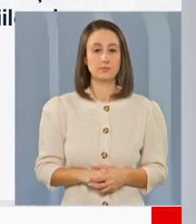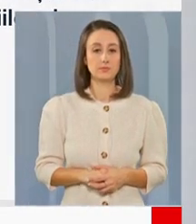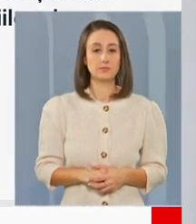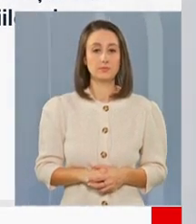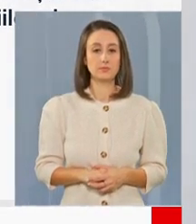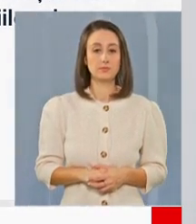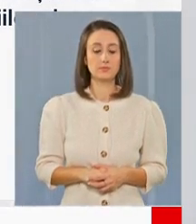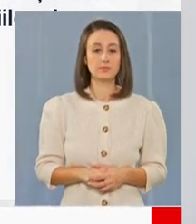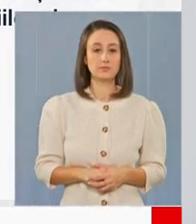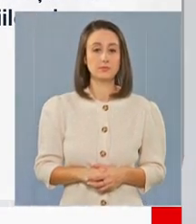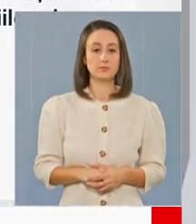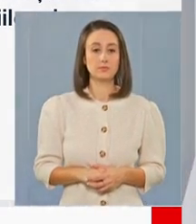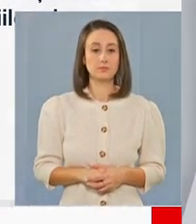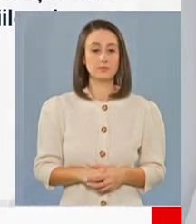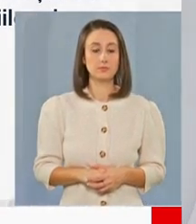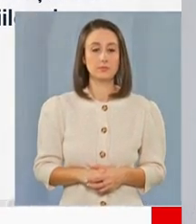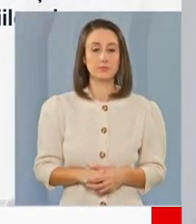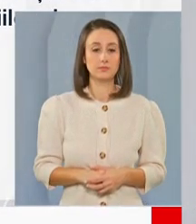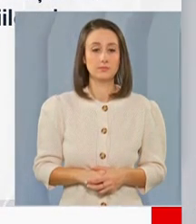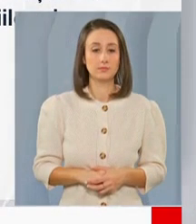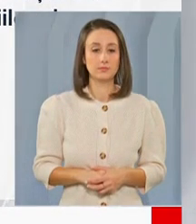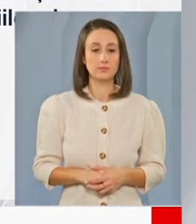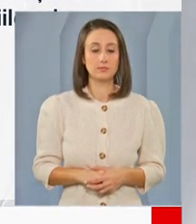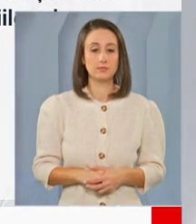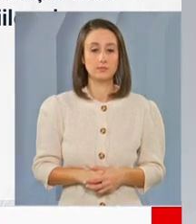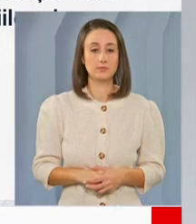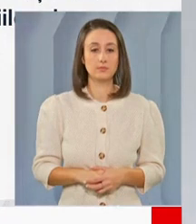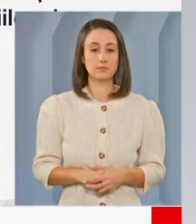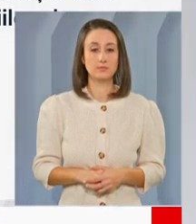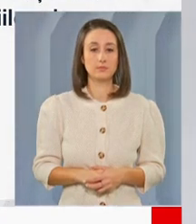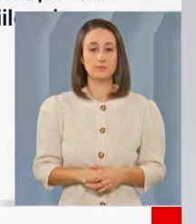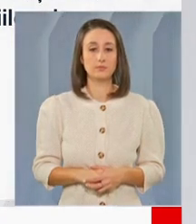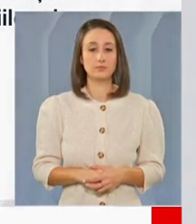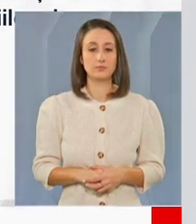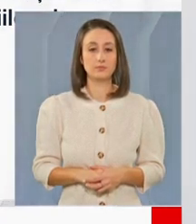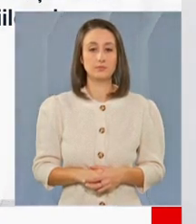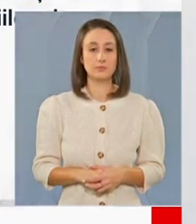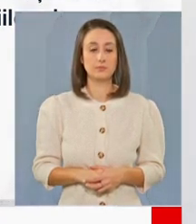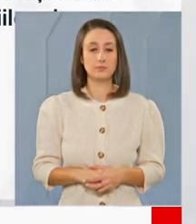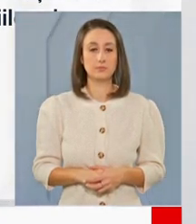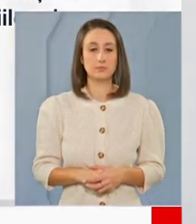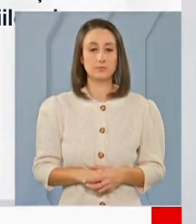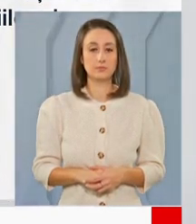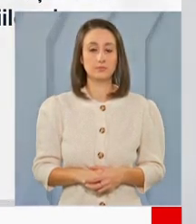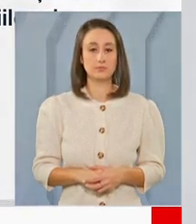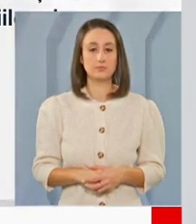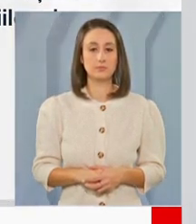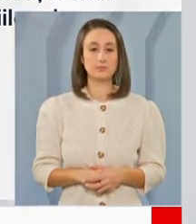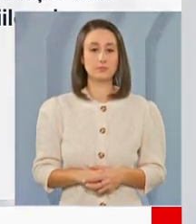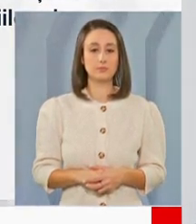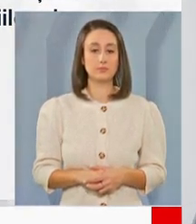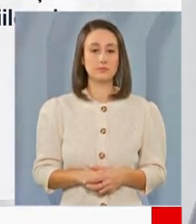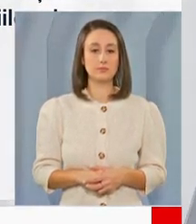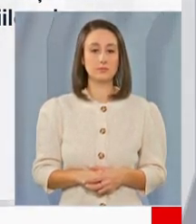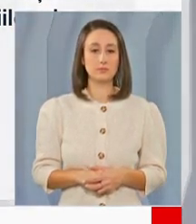promovării importanței practicării sportului în rândul copiilor și tinerilor pentru un corp și o minte sănătoasă prin crearea condițiilor favorabile în ceea ce